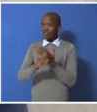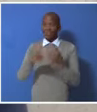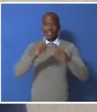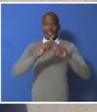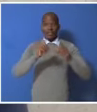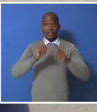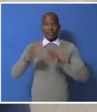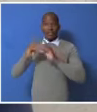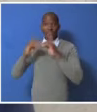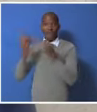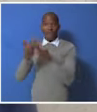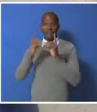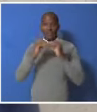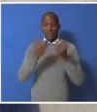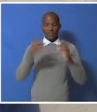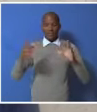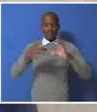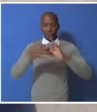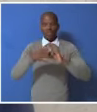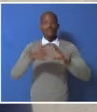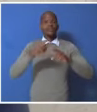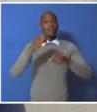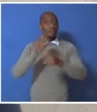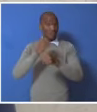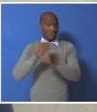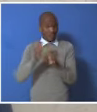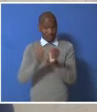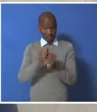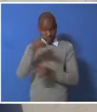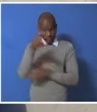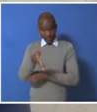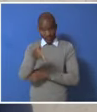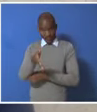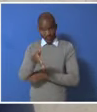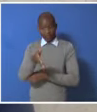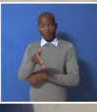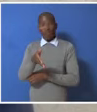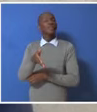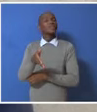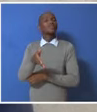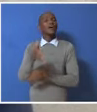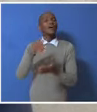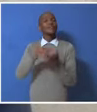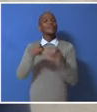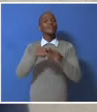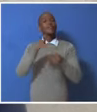Makalana a harologaneng a ne a bereka mo lenaneong le a akaretsa ba